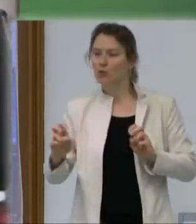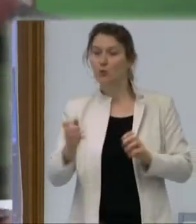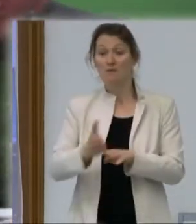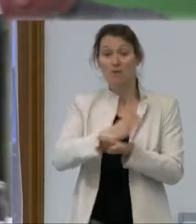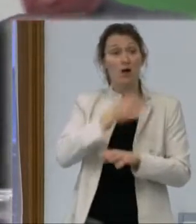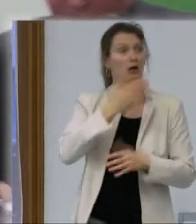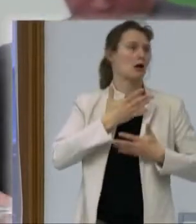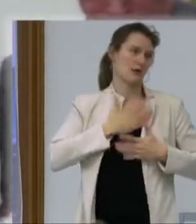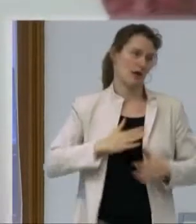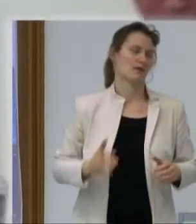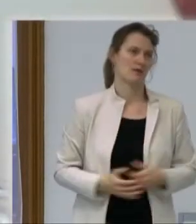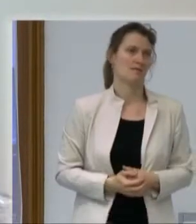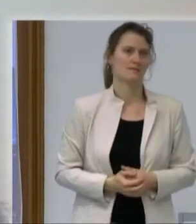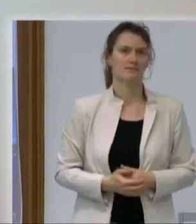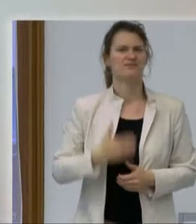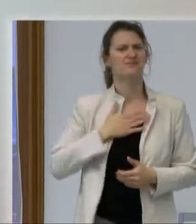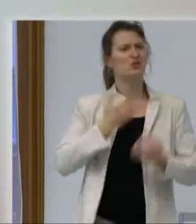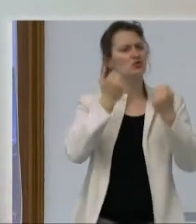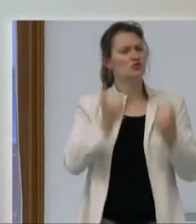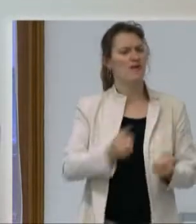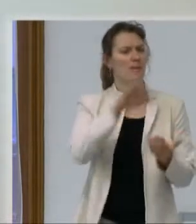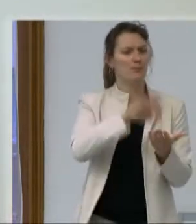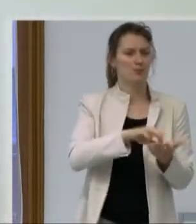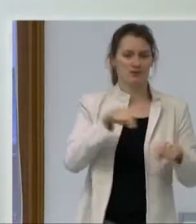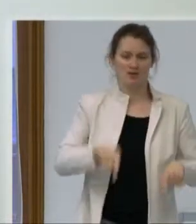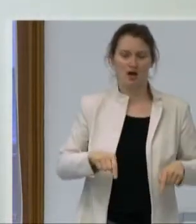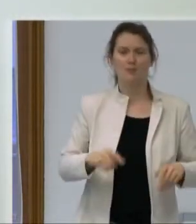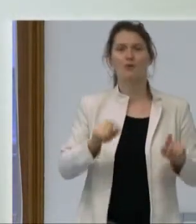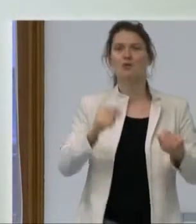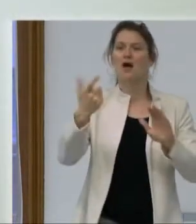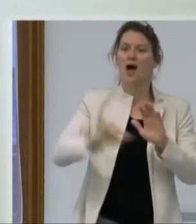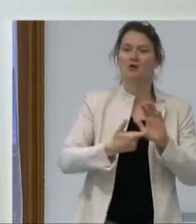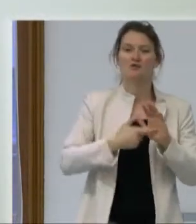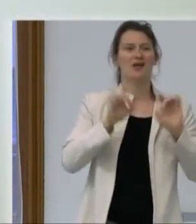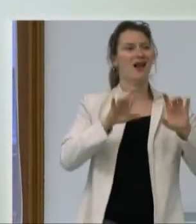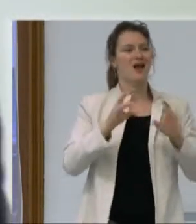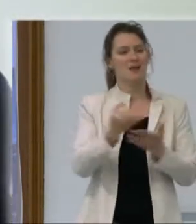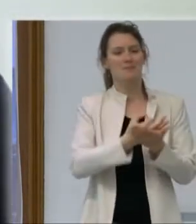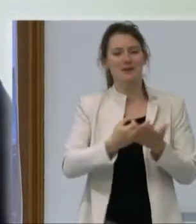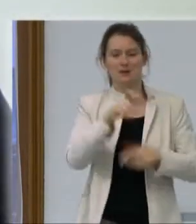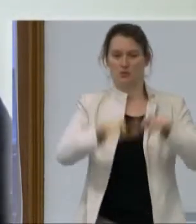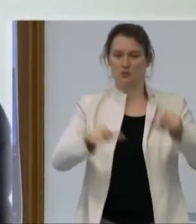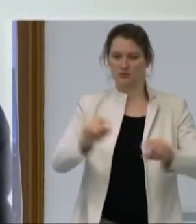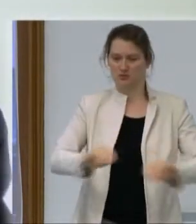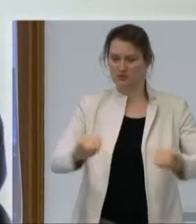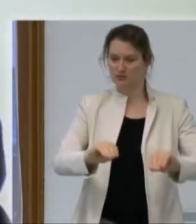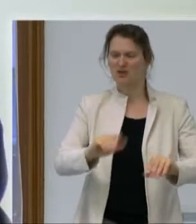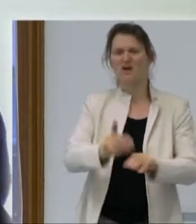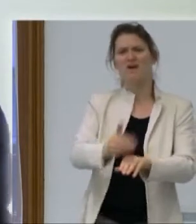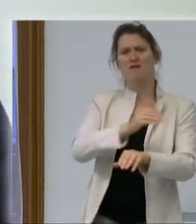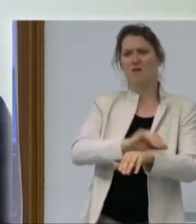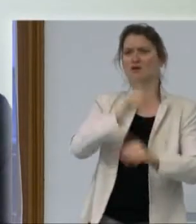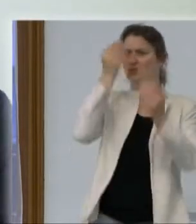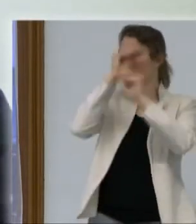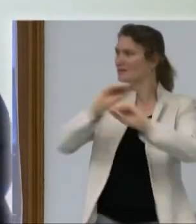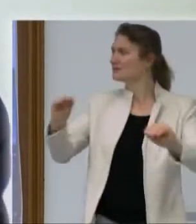machen. Mein Schwerpunkt sollen die Herausforderungen an Lehrerinnenbildung sein. Ich möchte aber vorher noch ein paar Worte darüber